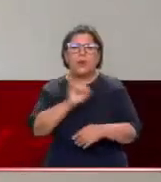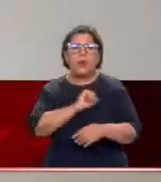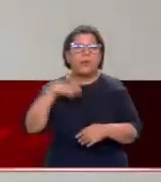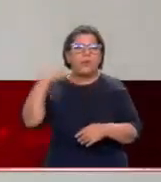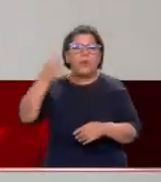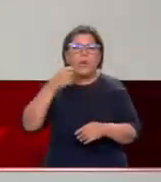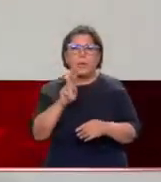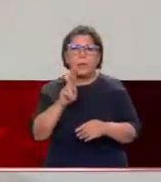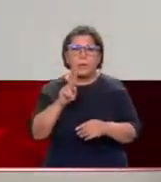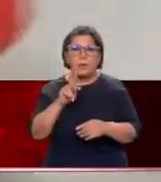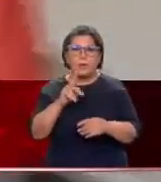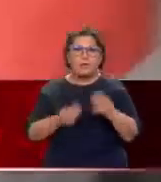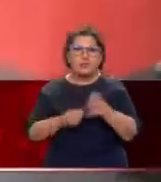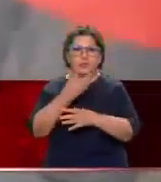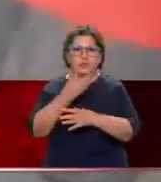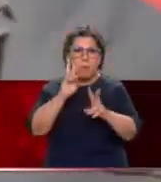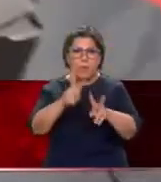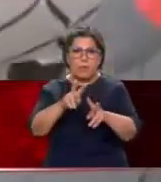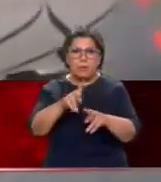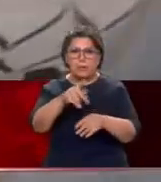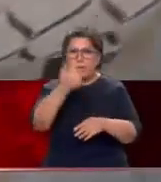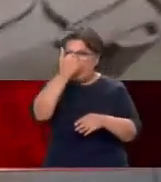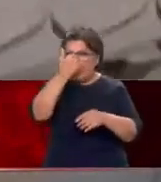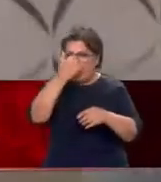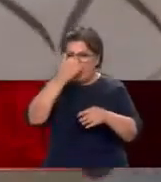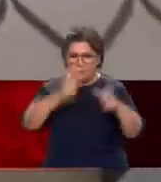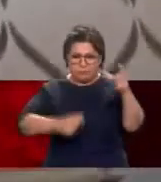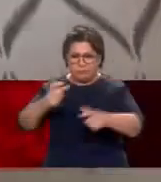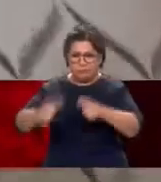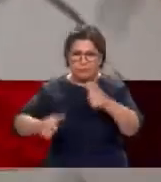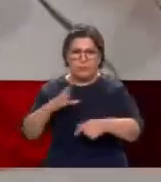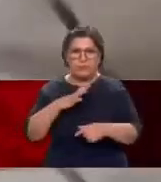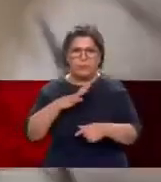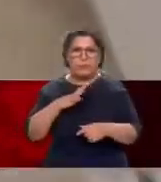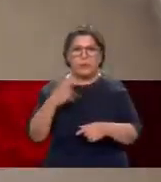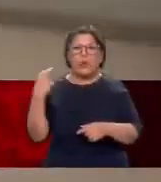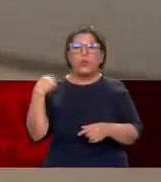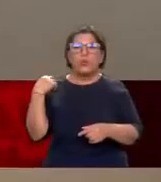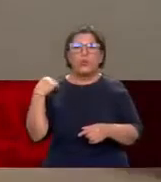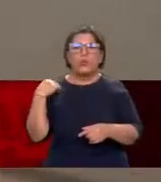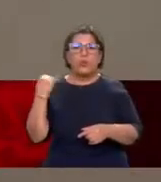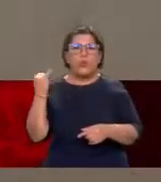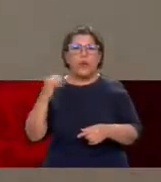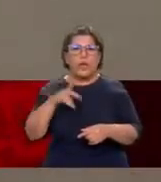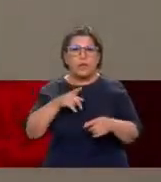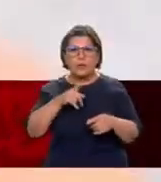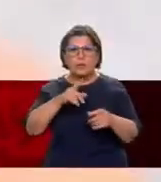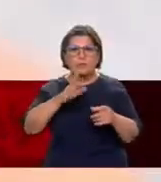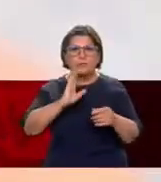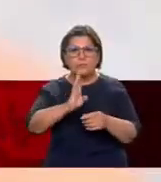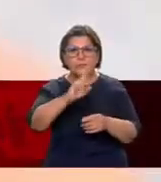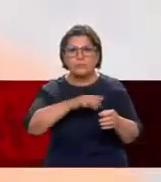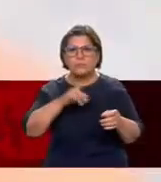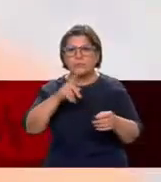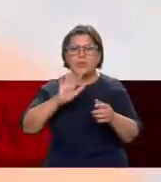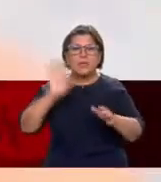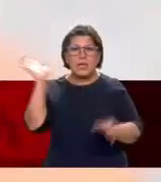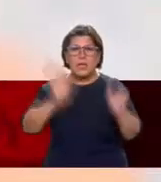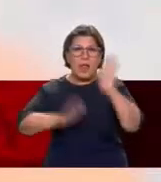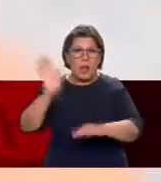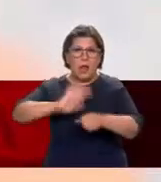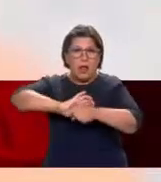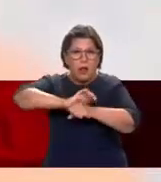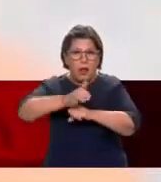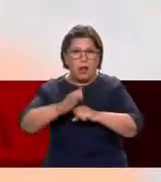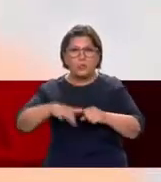filmlerini aratmıyor diyebiliriz. Bakın yerlerde de kan izleri var. Tuvalete kadar devam ediyor kan izleri. İşkenceden sonra Kübra